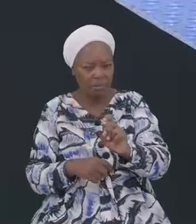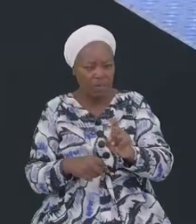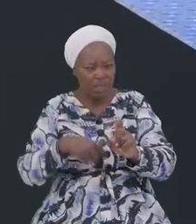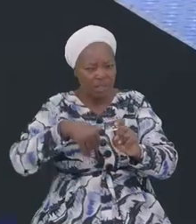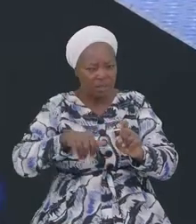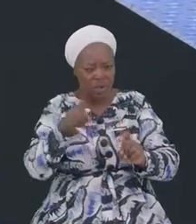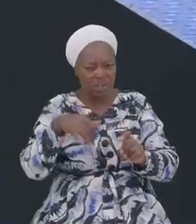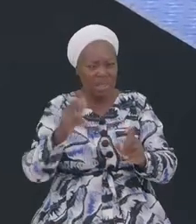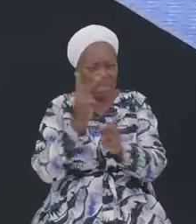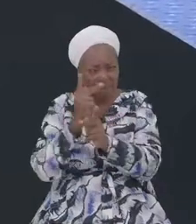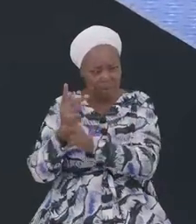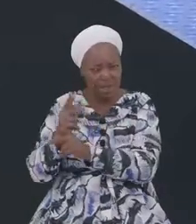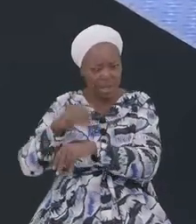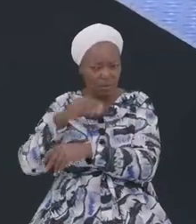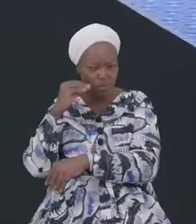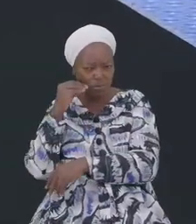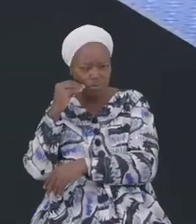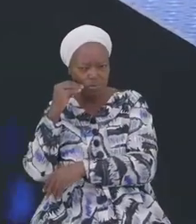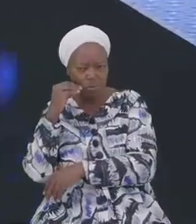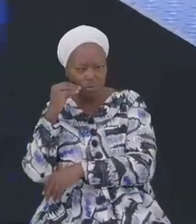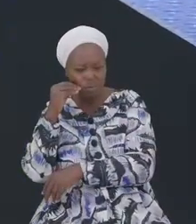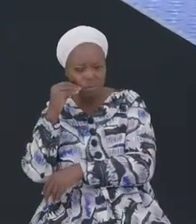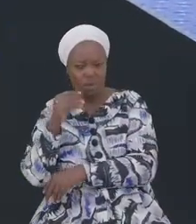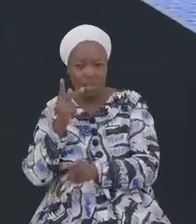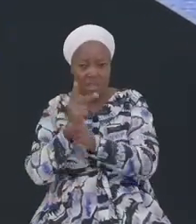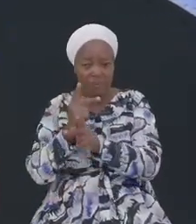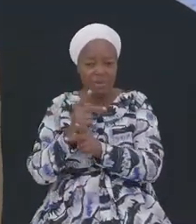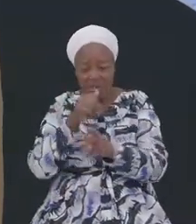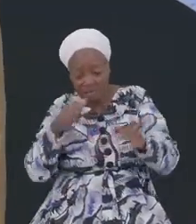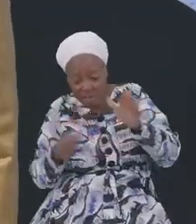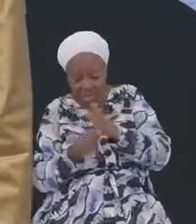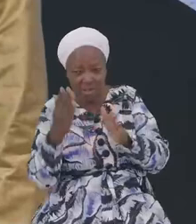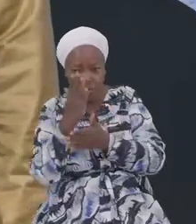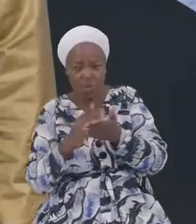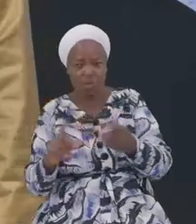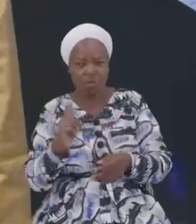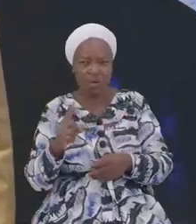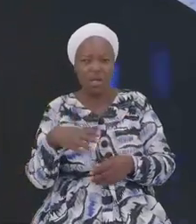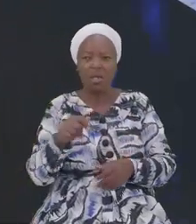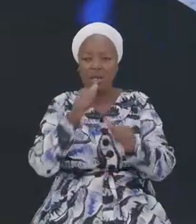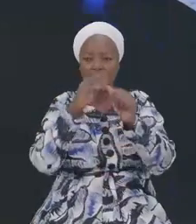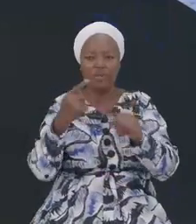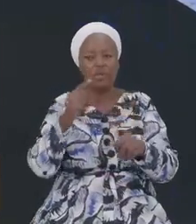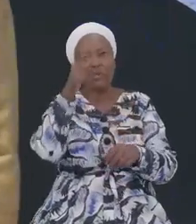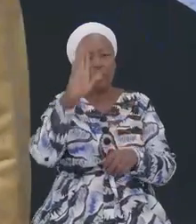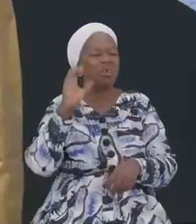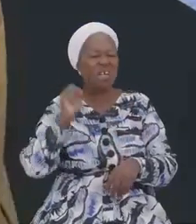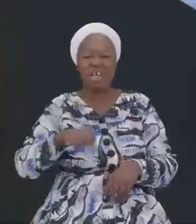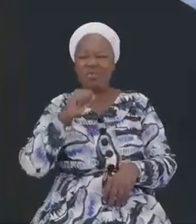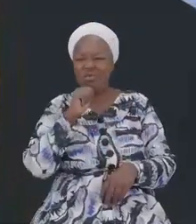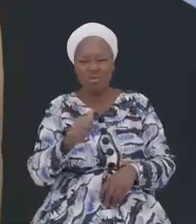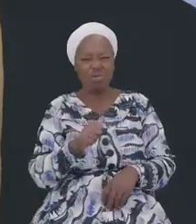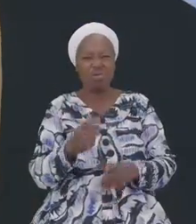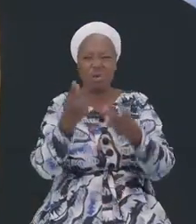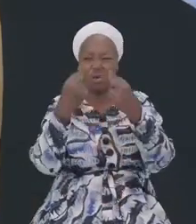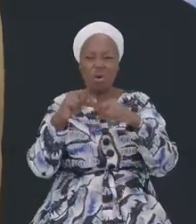possession? Des choses qui sont encore dans votre maison? Des choses qui sont encore cachées quelque part? Les bénédictions du Seigneur ne peuvent pas venir juste à